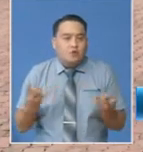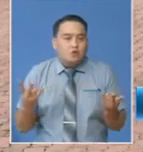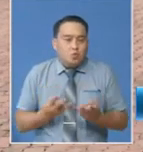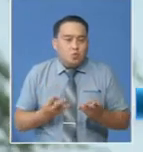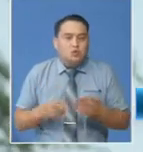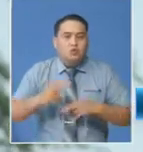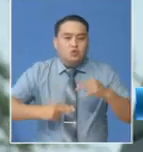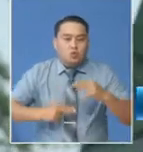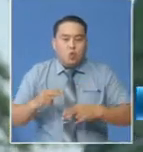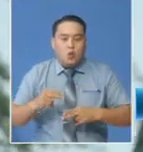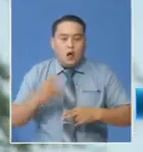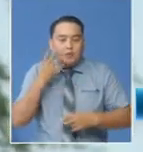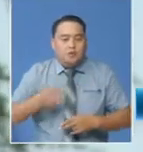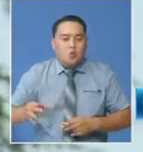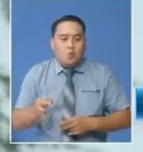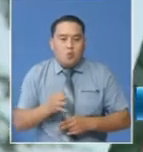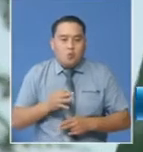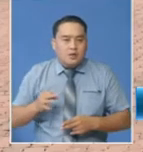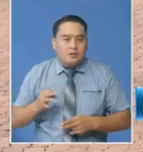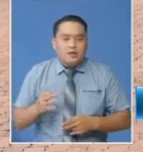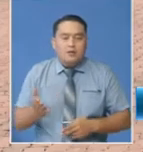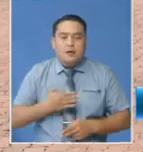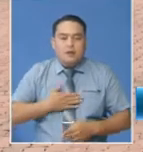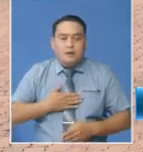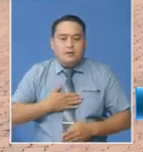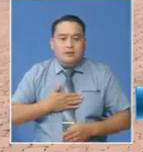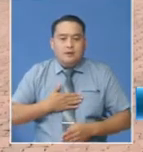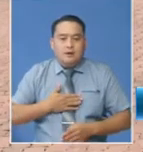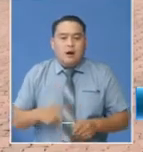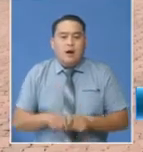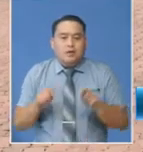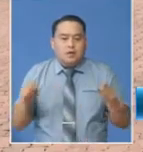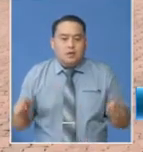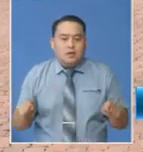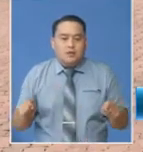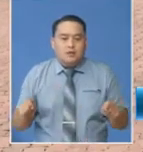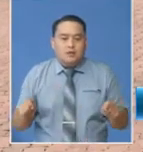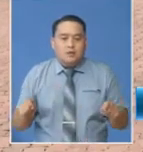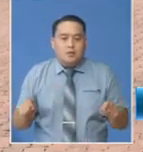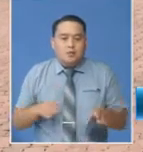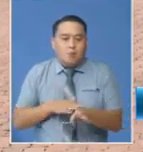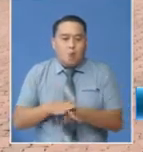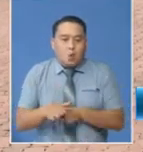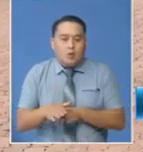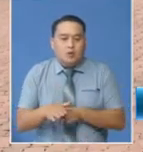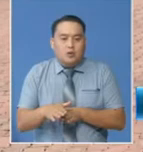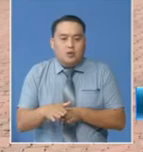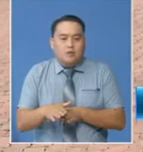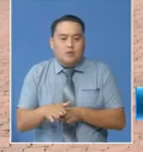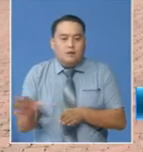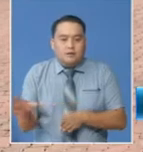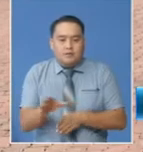уже строить. Алматинская область для нас открыл себе, полностью себя во